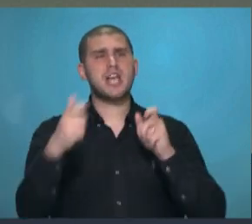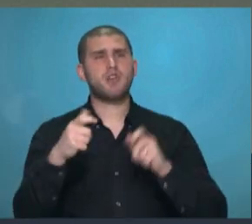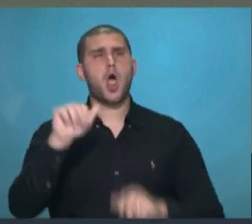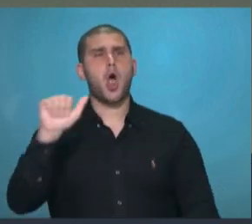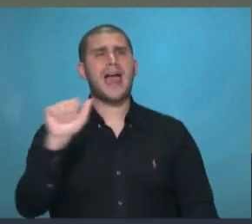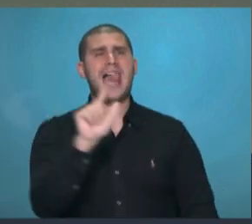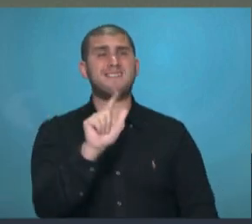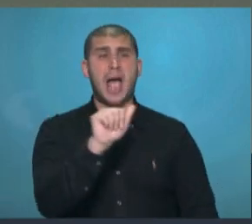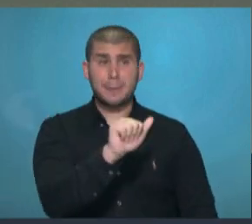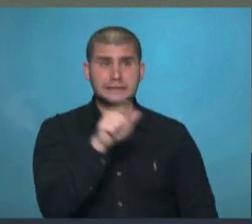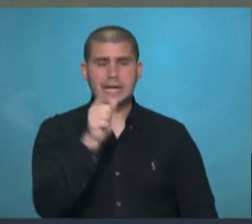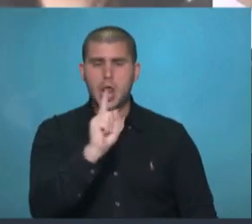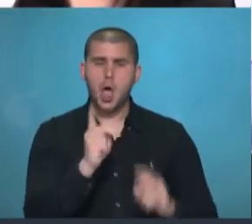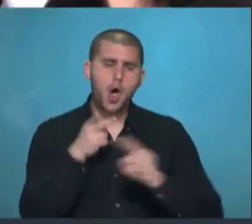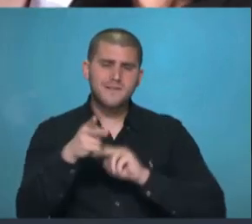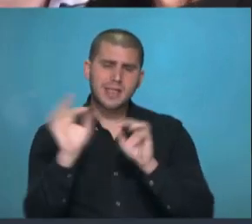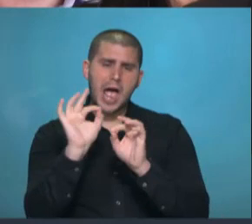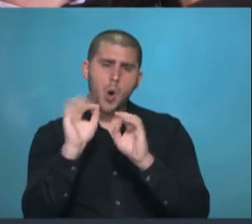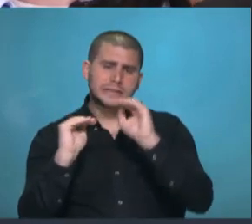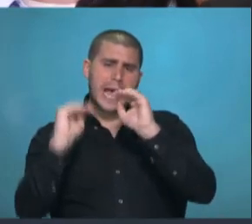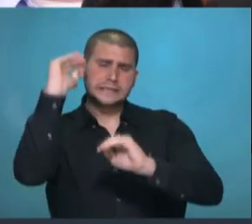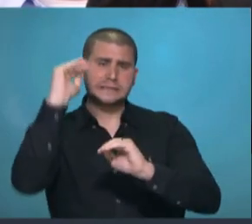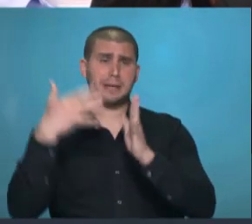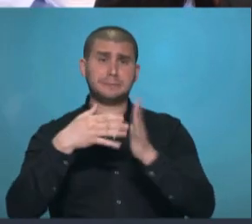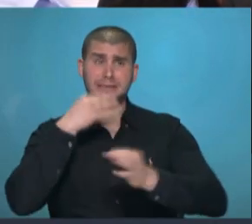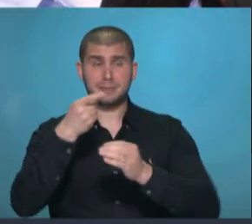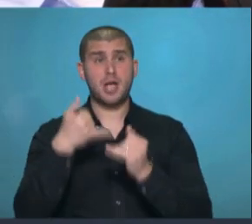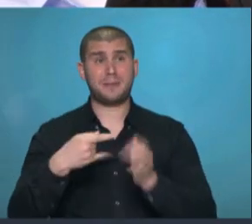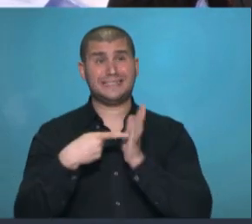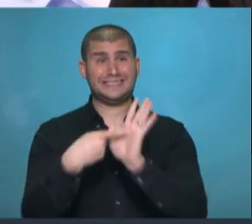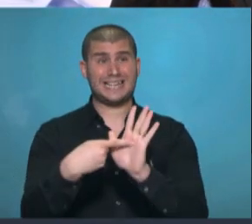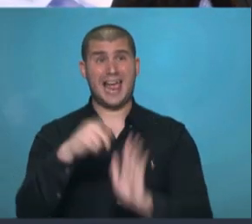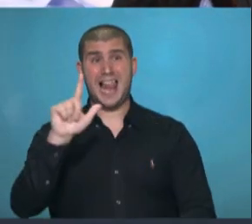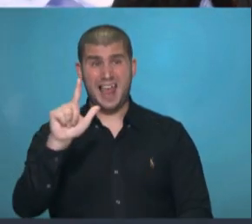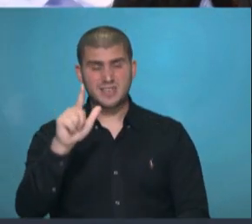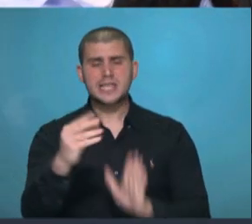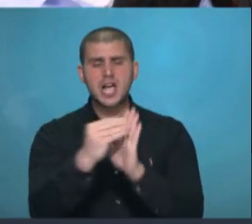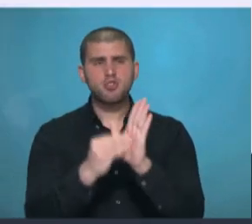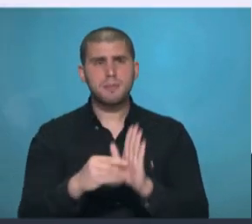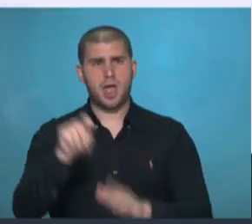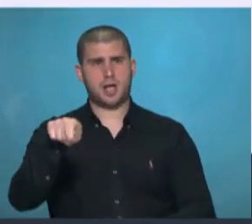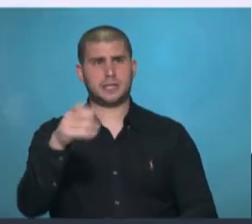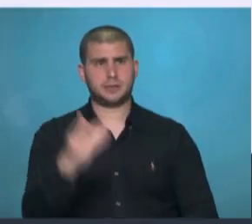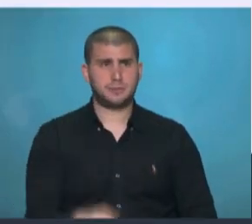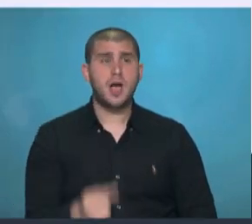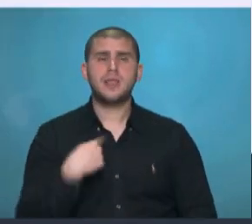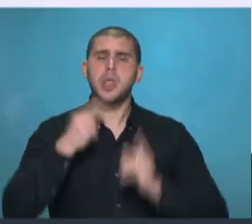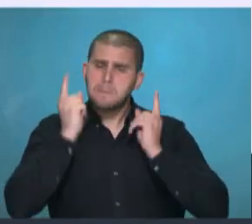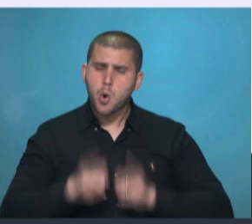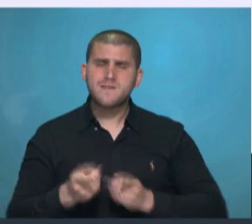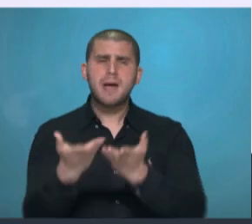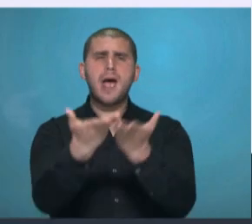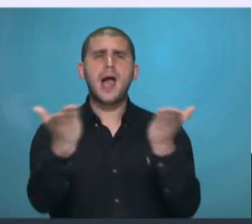אביקסיס, שאינה עוברת את אחוז החסימה בסקרים. היום הציגה לוי אביקסיס את רשימתה לכנסת. אנחנו מחויבים רק